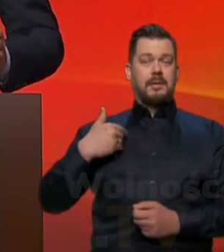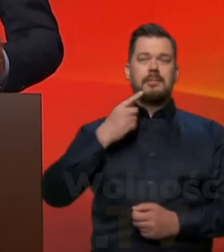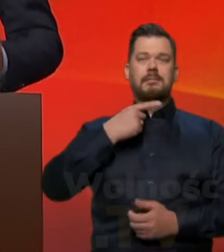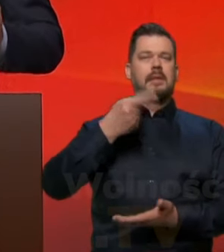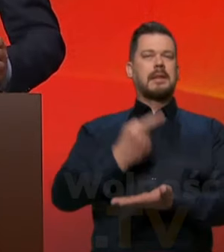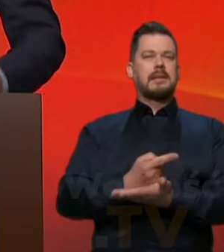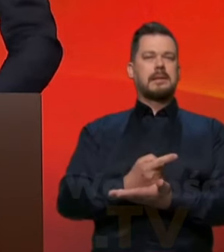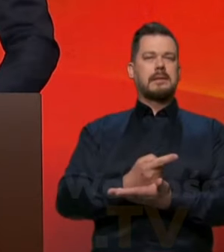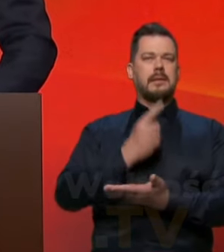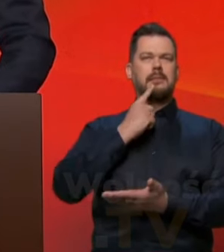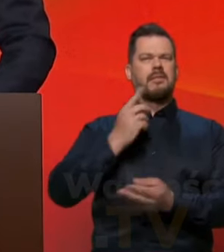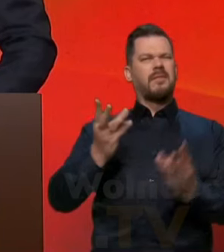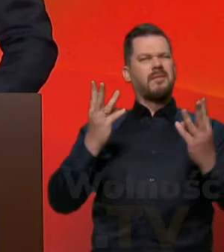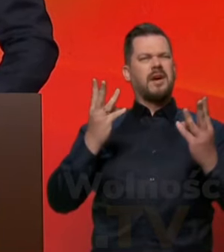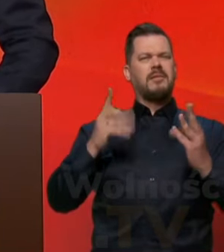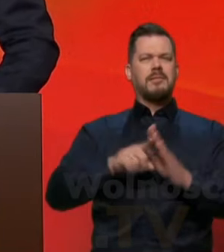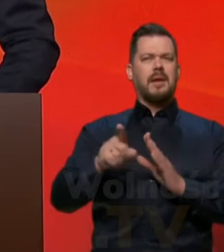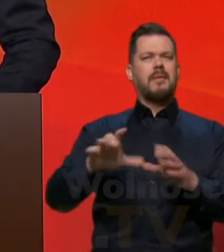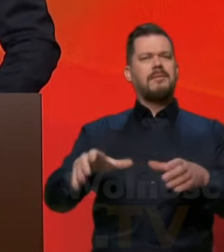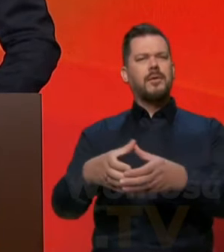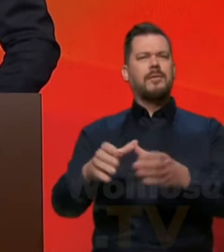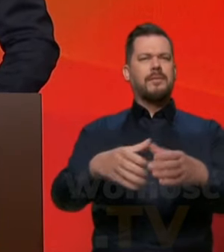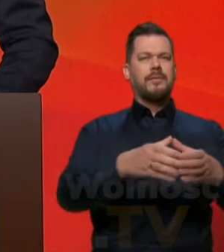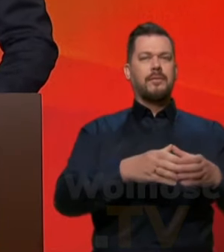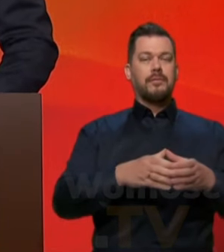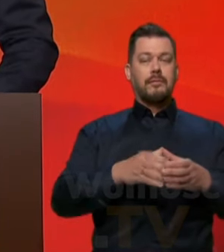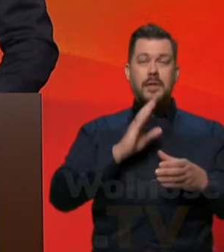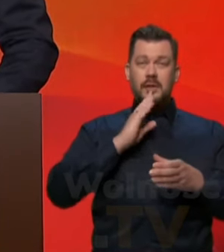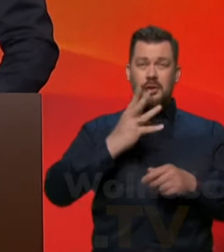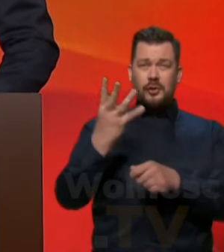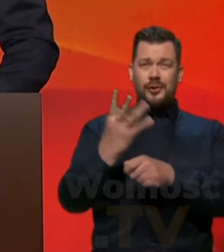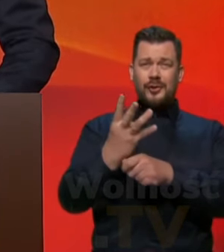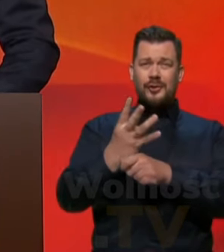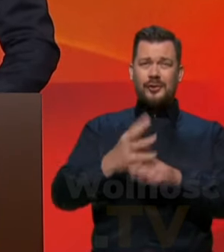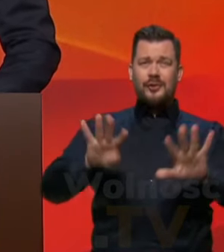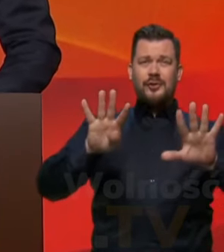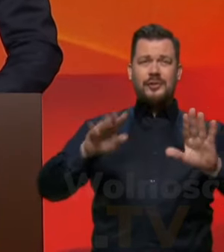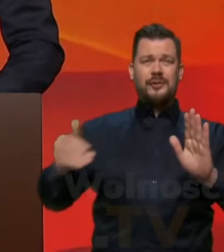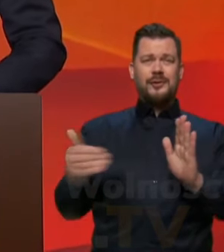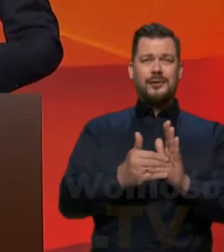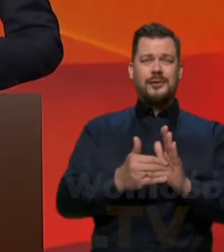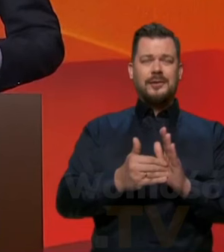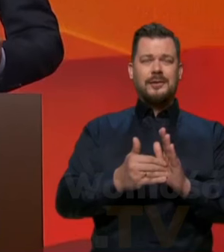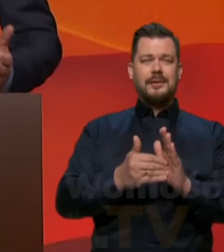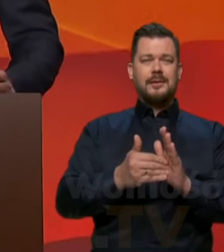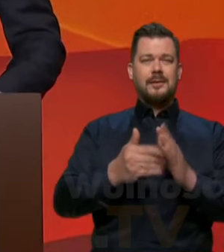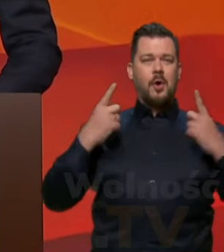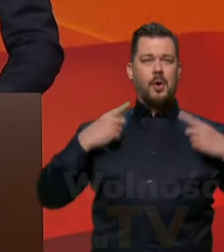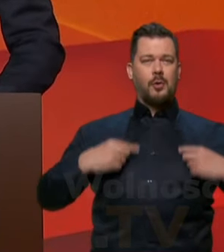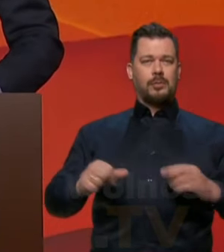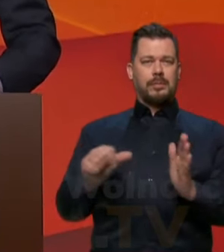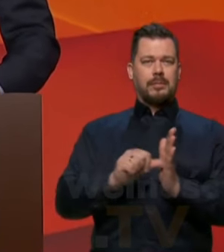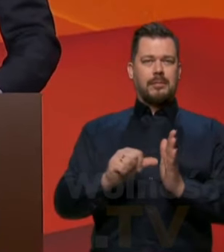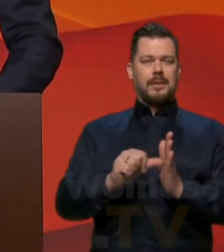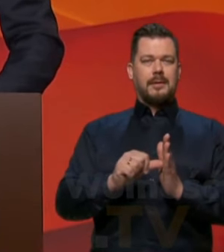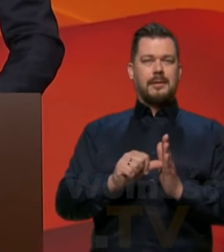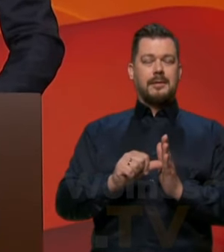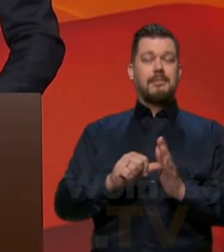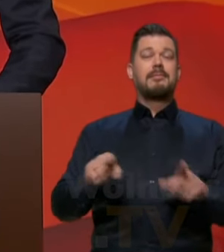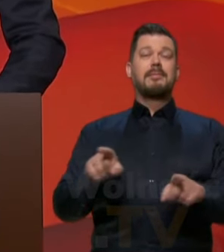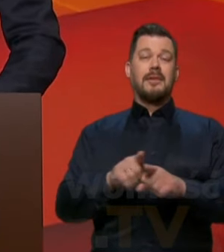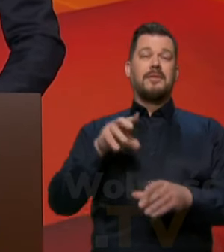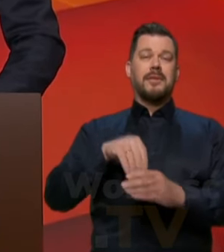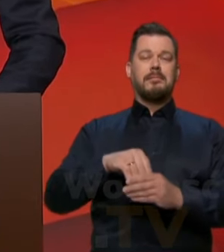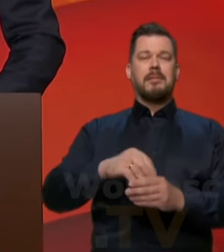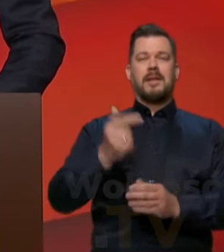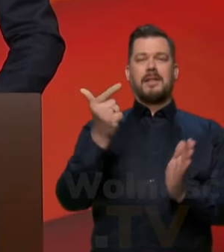o tym, co ważne dla lokalnych społeczności, otrzyma prawie 49 tysięcy kandydatów. W tym niemal